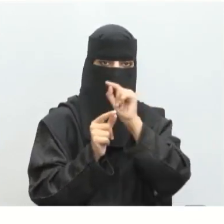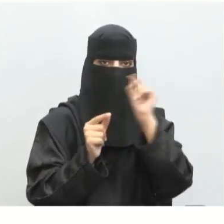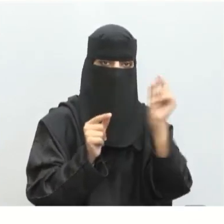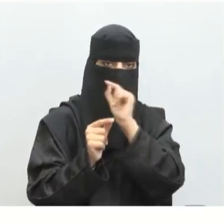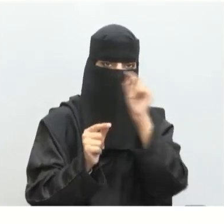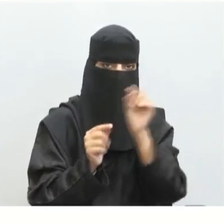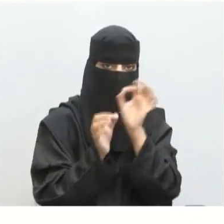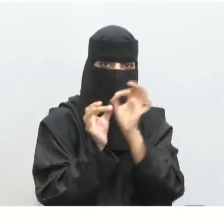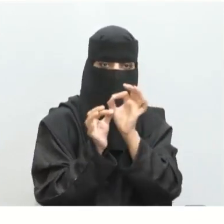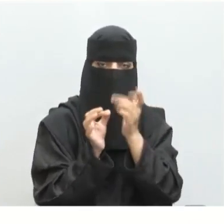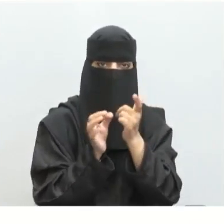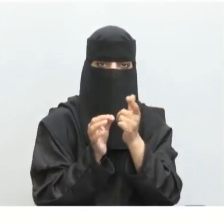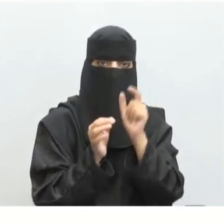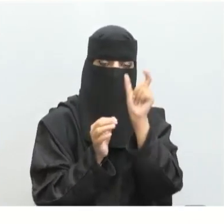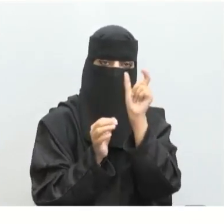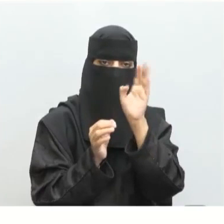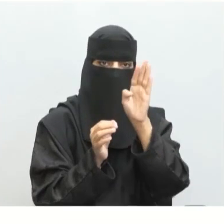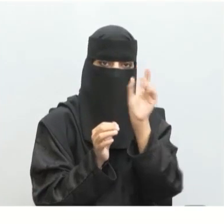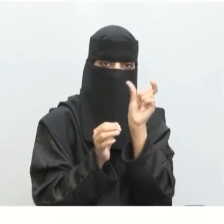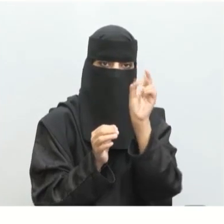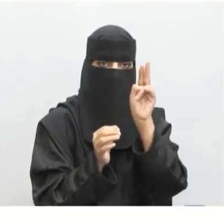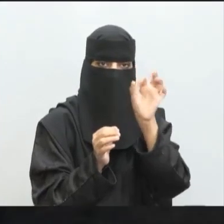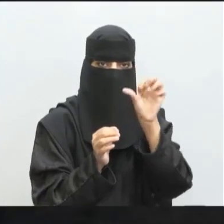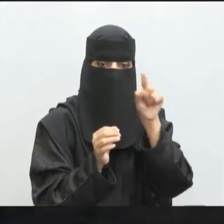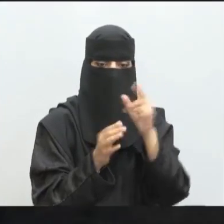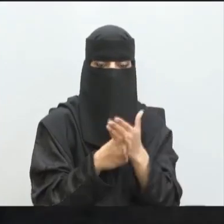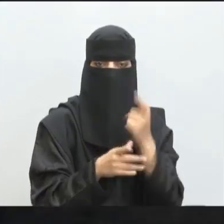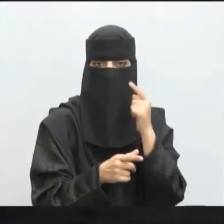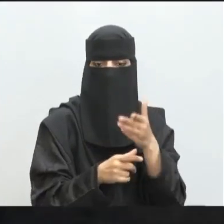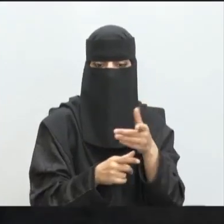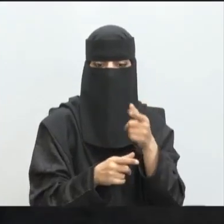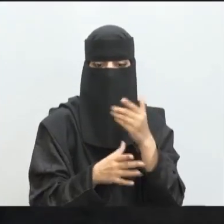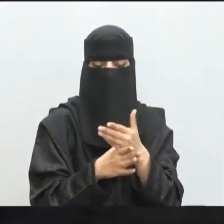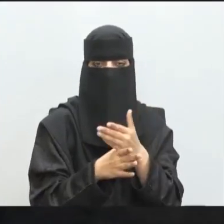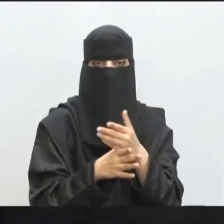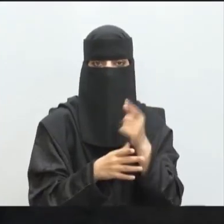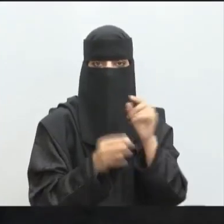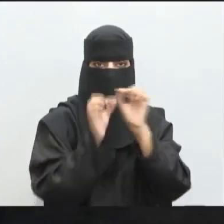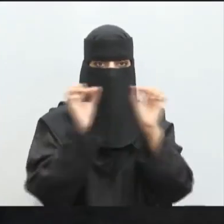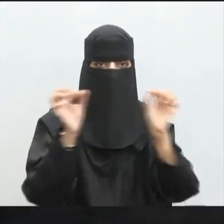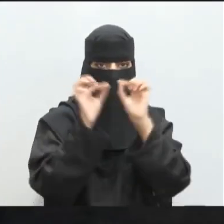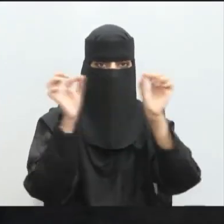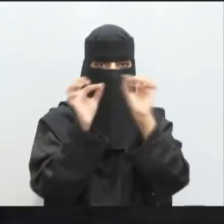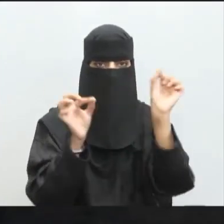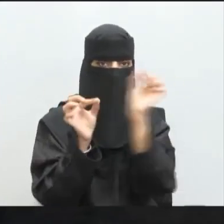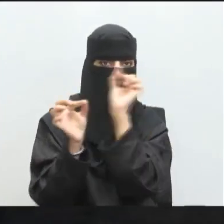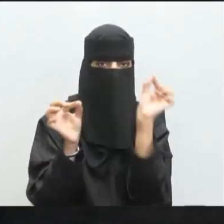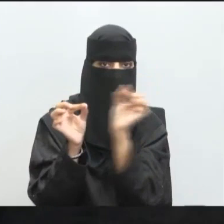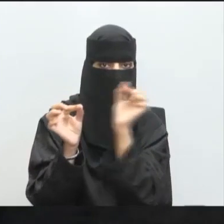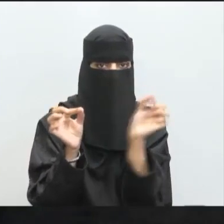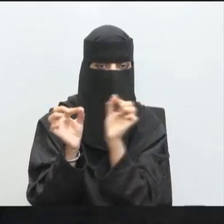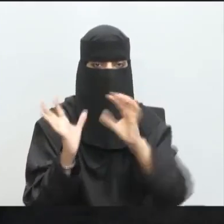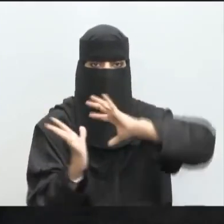متساويه ام افقيه عرفنا ان الخطوط الكنتوريه هي